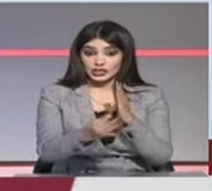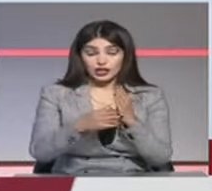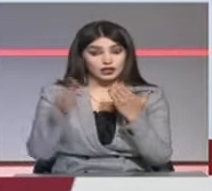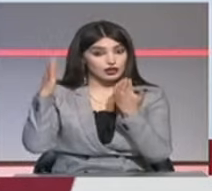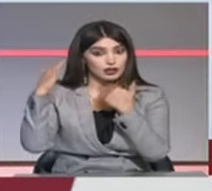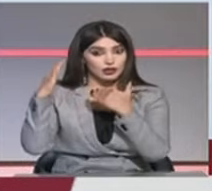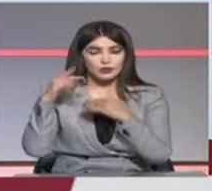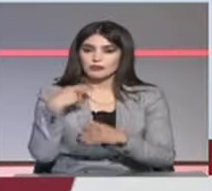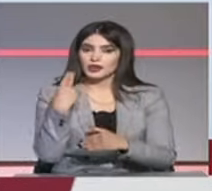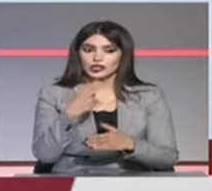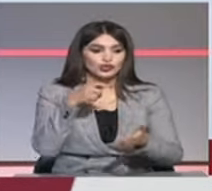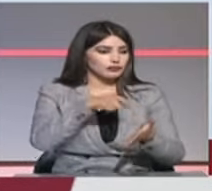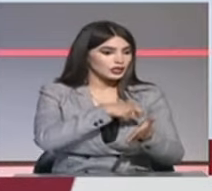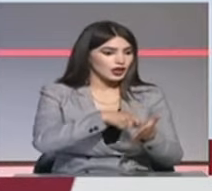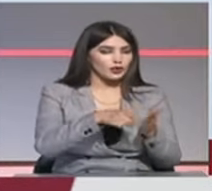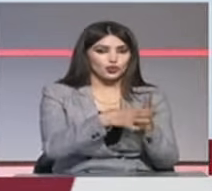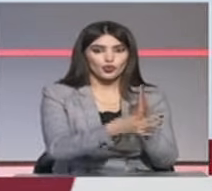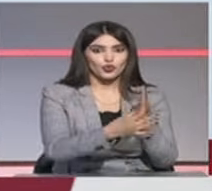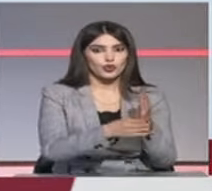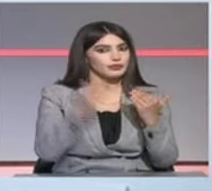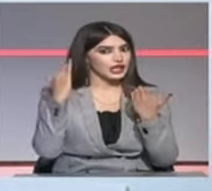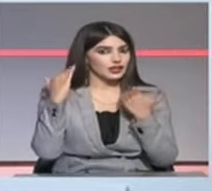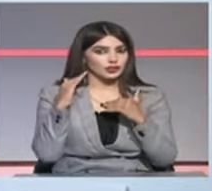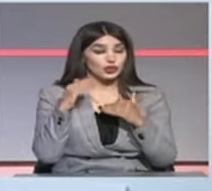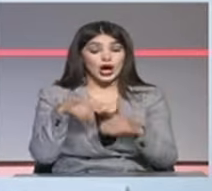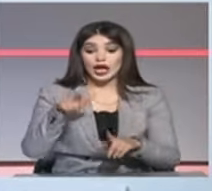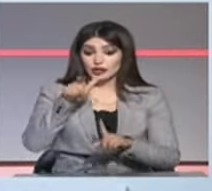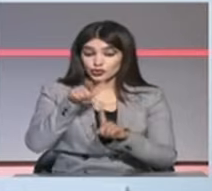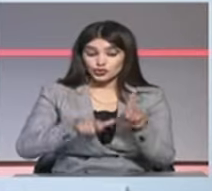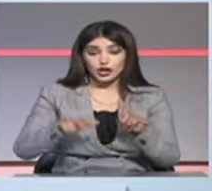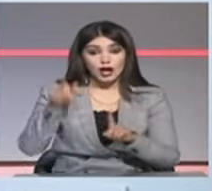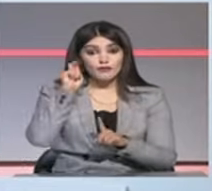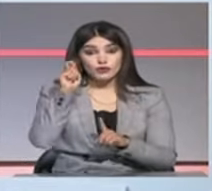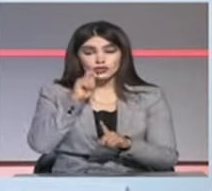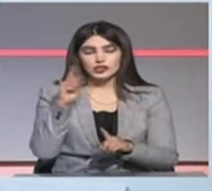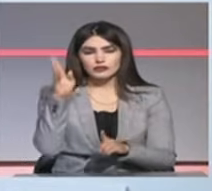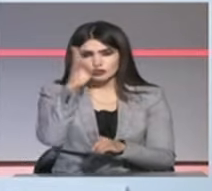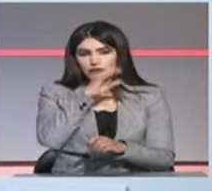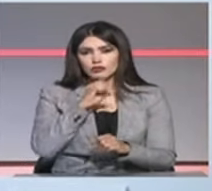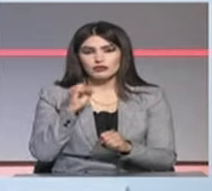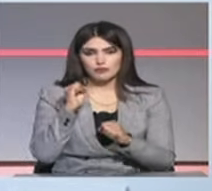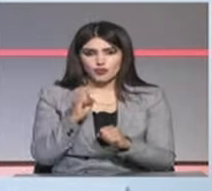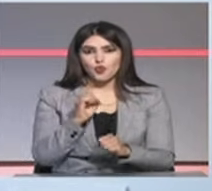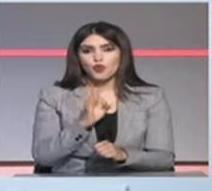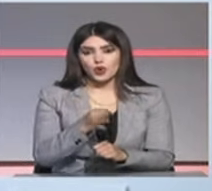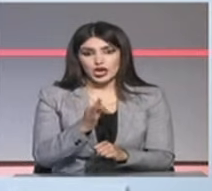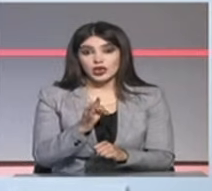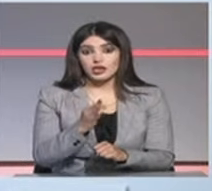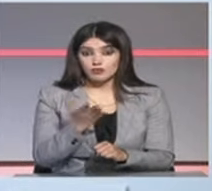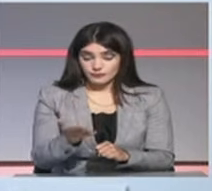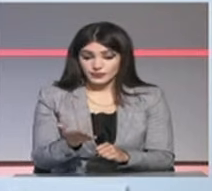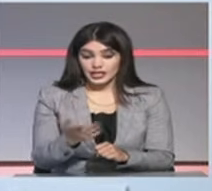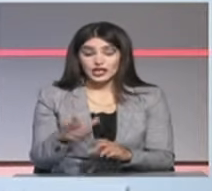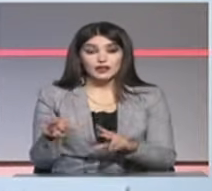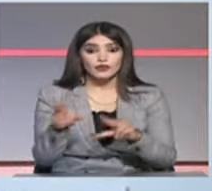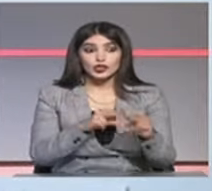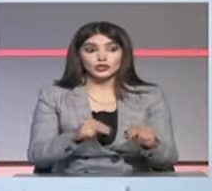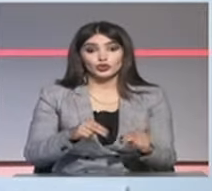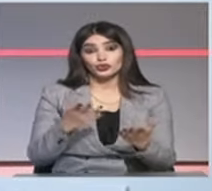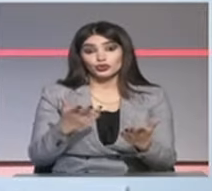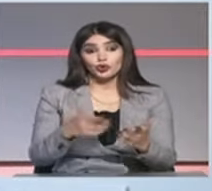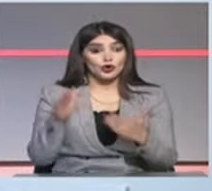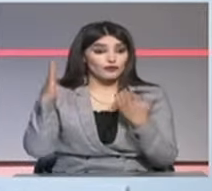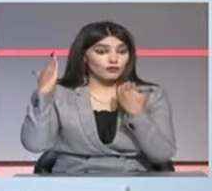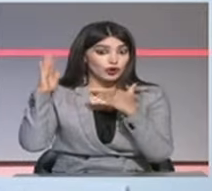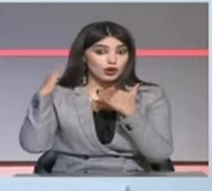تسديد الدين الاجنبي وعندنا شهر ابريل سيكون صعب من هذا بهذه الناحيه لان هناك استحقاقات الدين الاجنبي